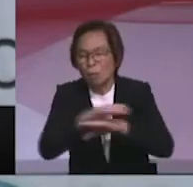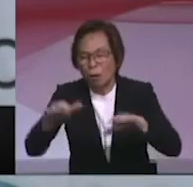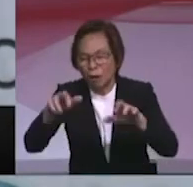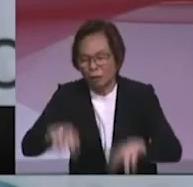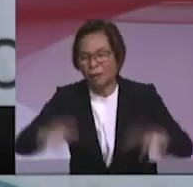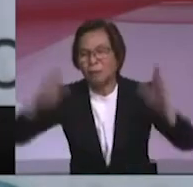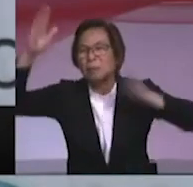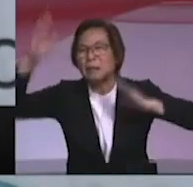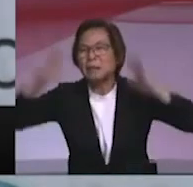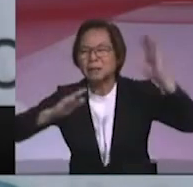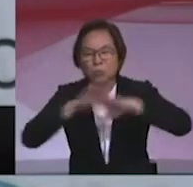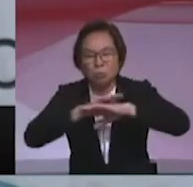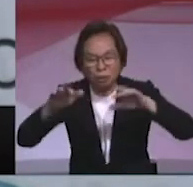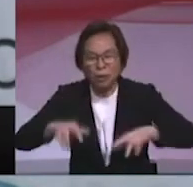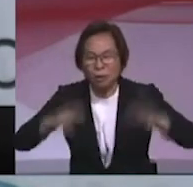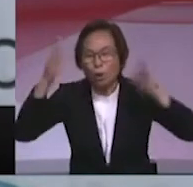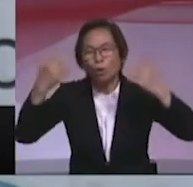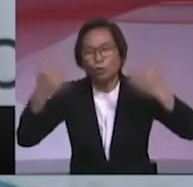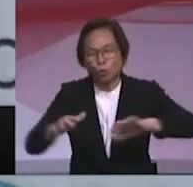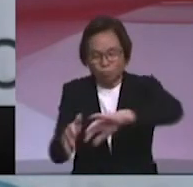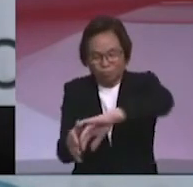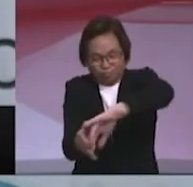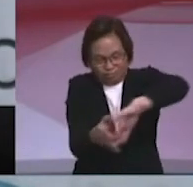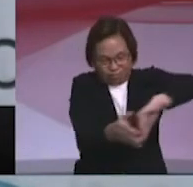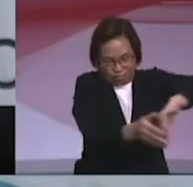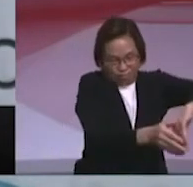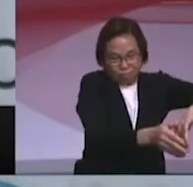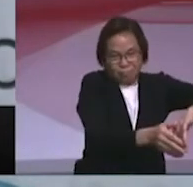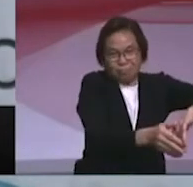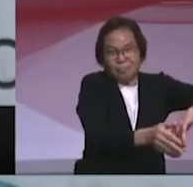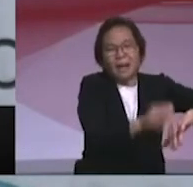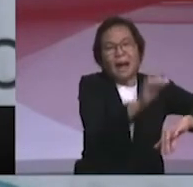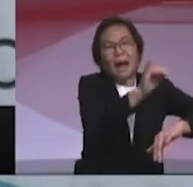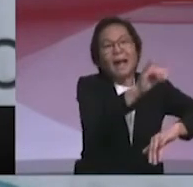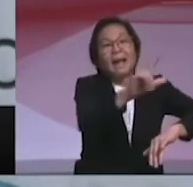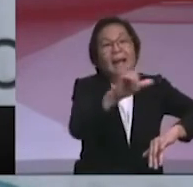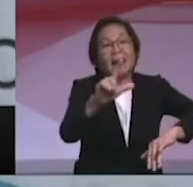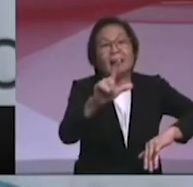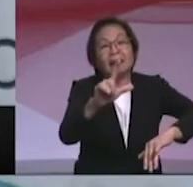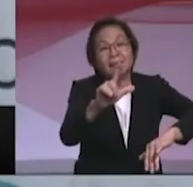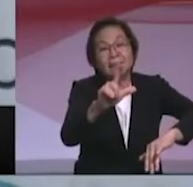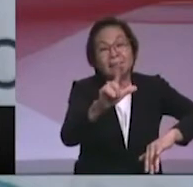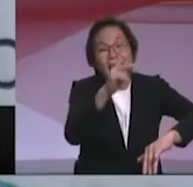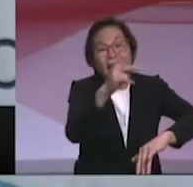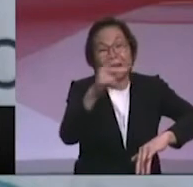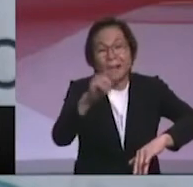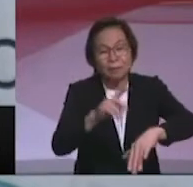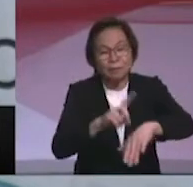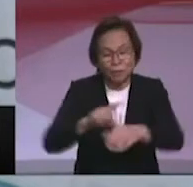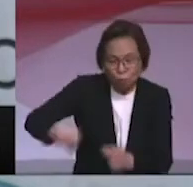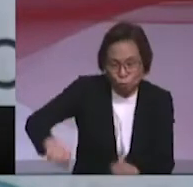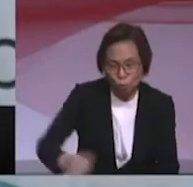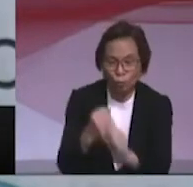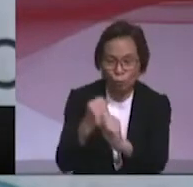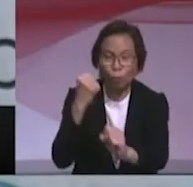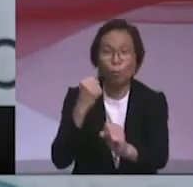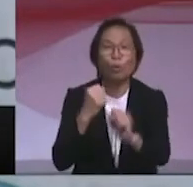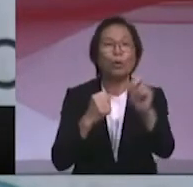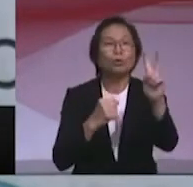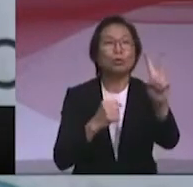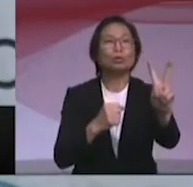warga negara yang sebelum ini telah diasingkan di Institut Latihan Kementerian Kesihatan Malaysia di Sungai Buloh, iaitu